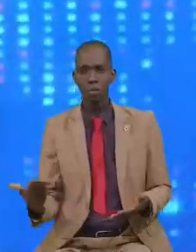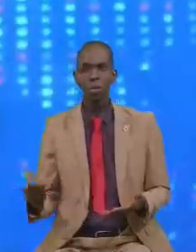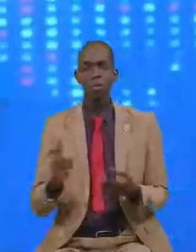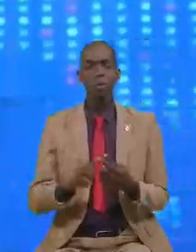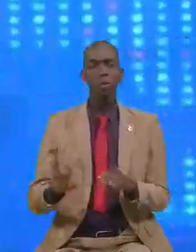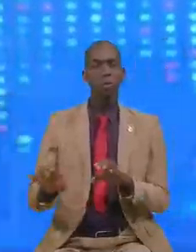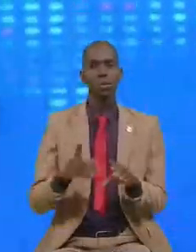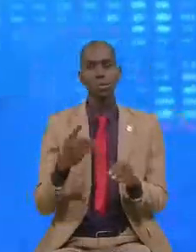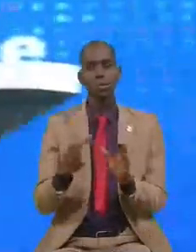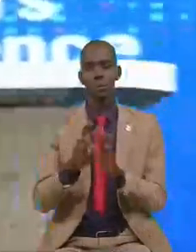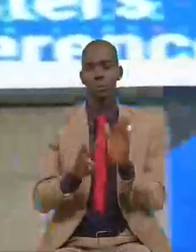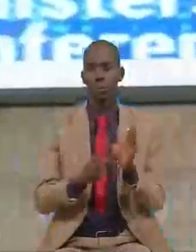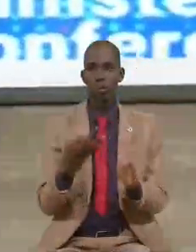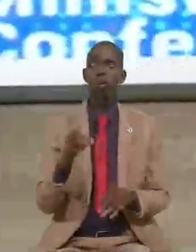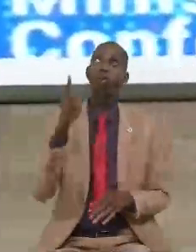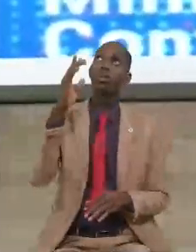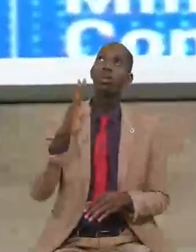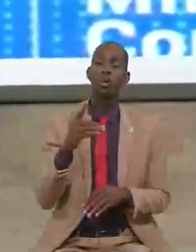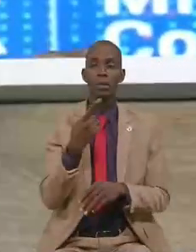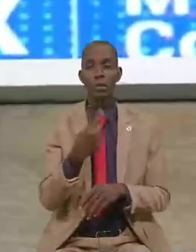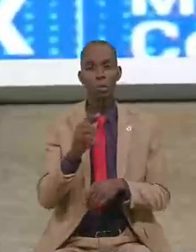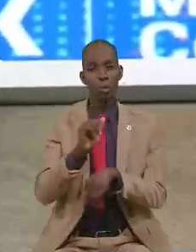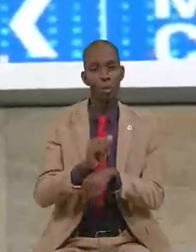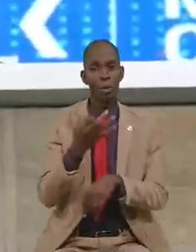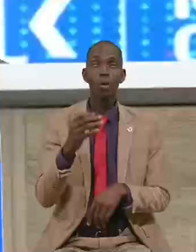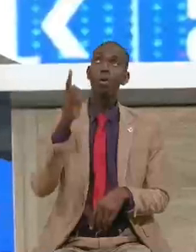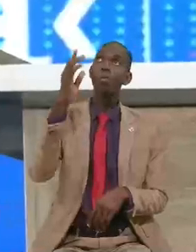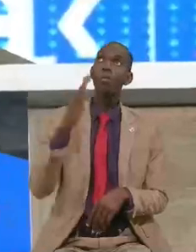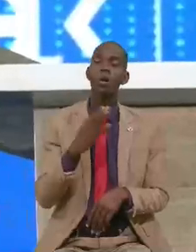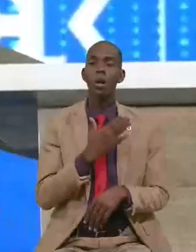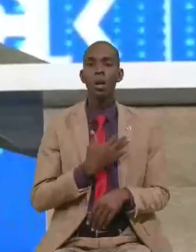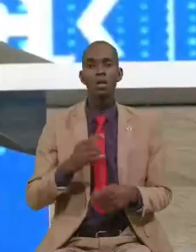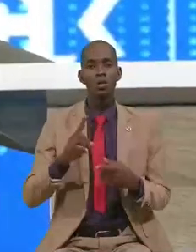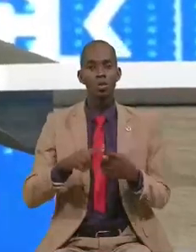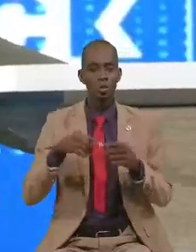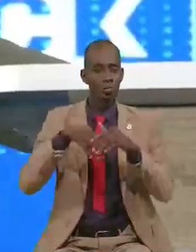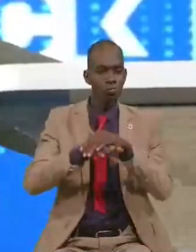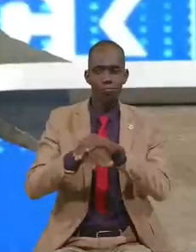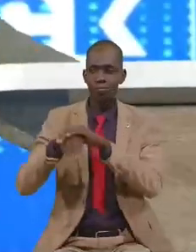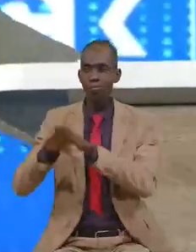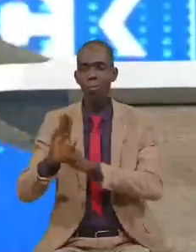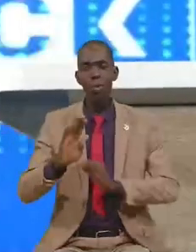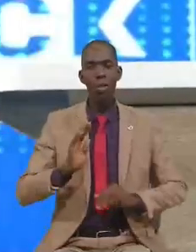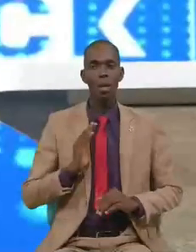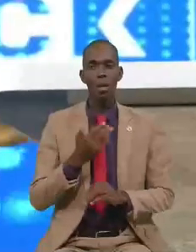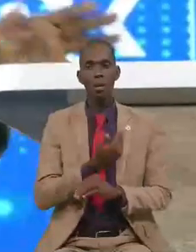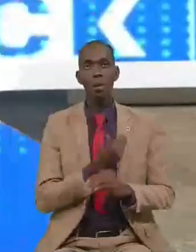la volonté de Dieu, pour faire l'œuvre de Dieu et pénétrer nos communautés, nos pays